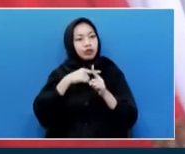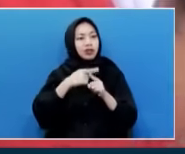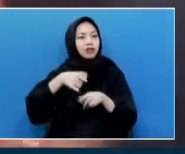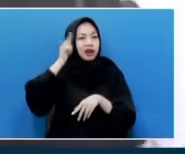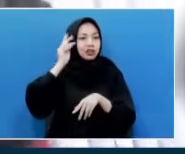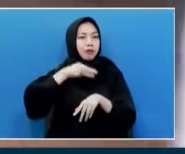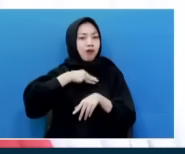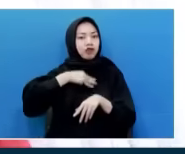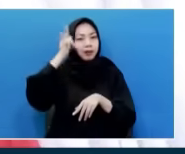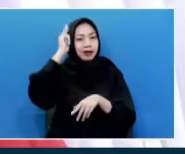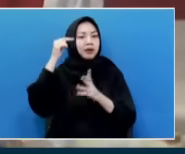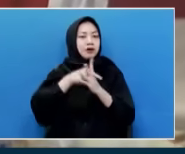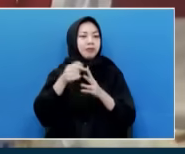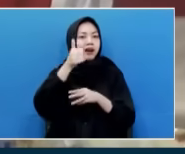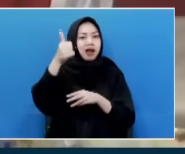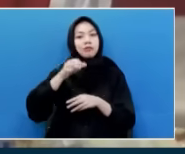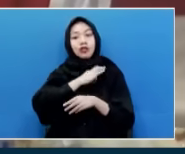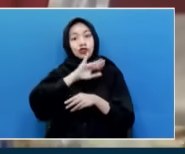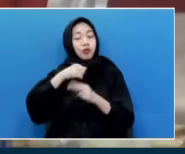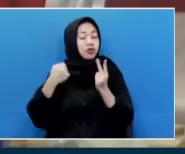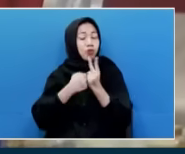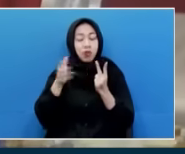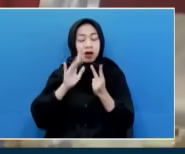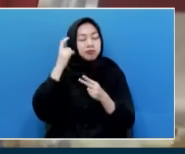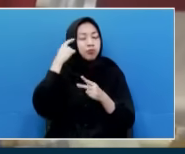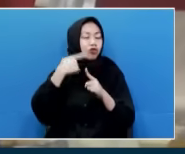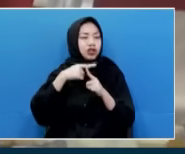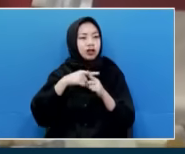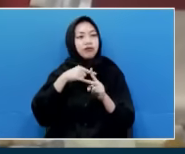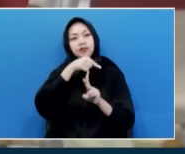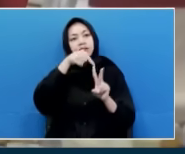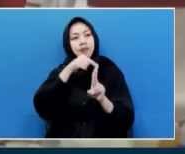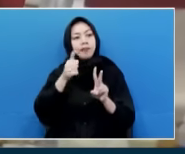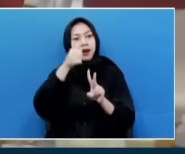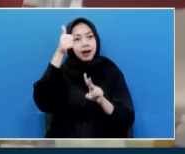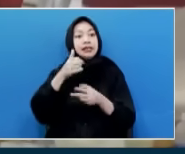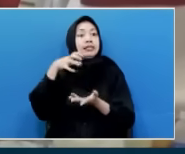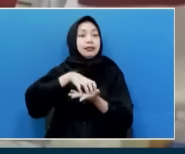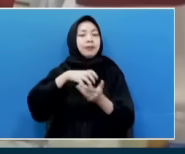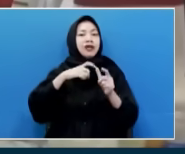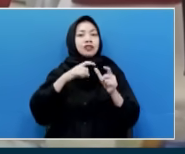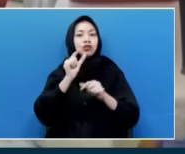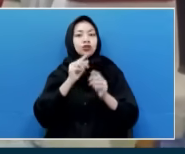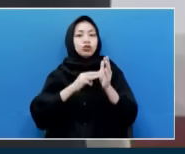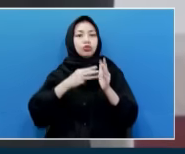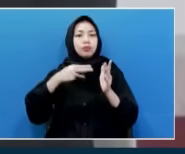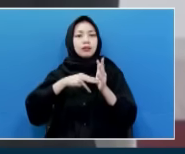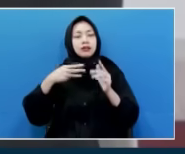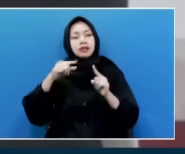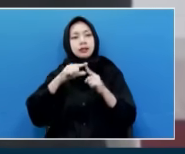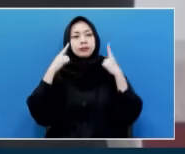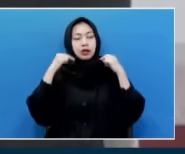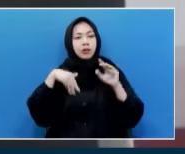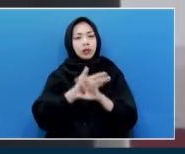Presiden Jokowi di depan ratusan kader PDIP di Sumenep Jawa Timur Puan meyakini internal partai